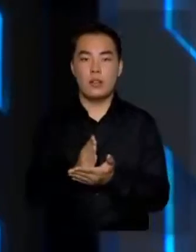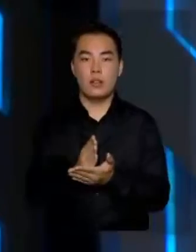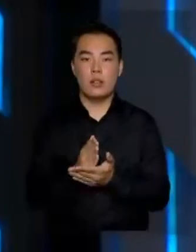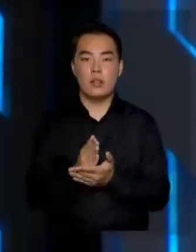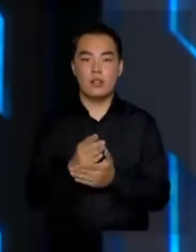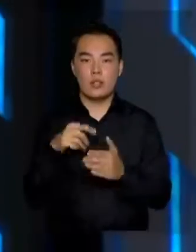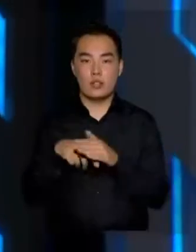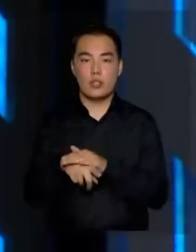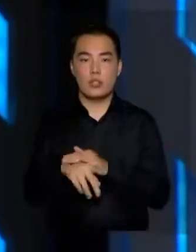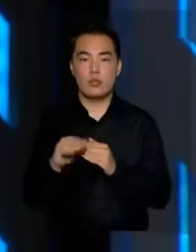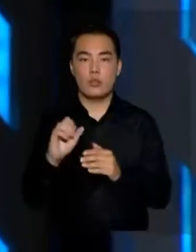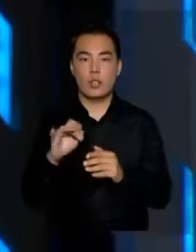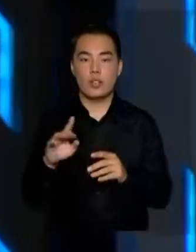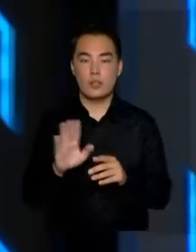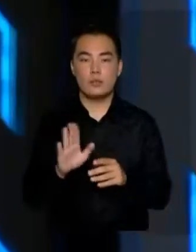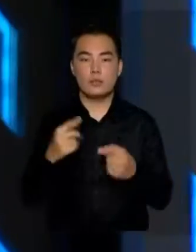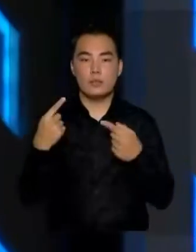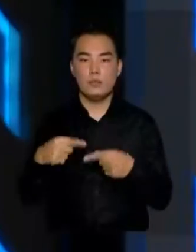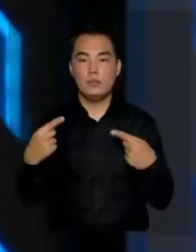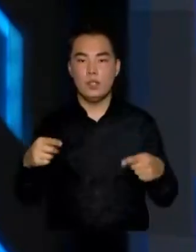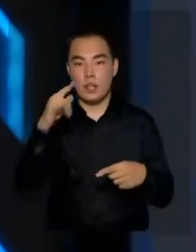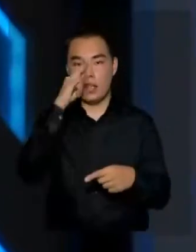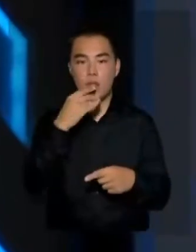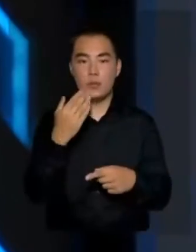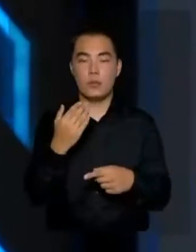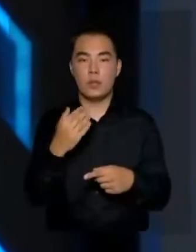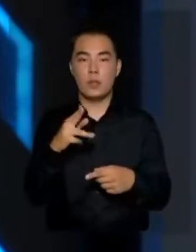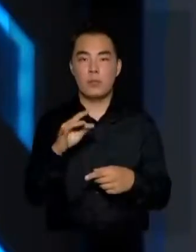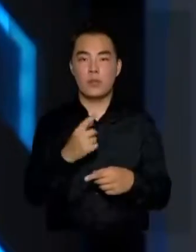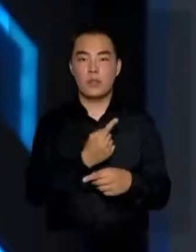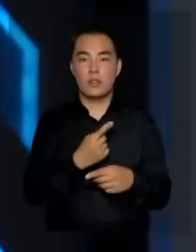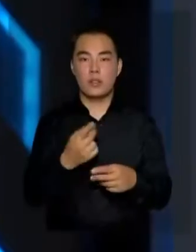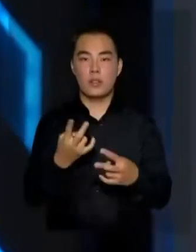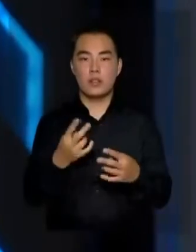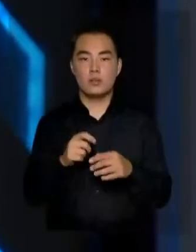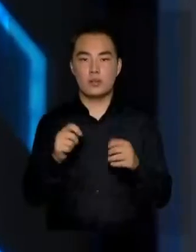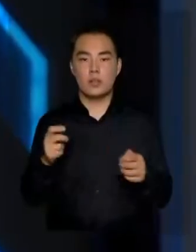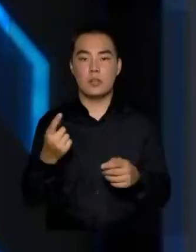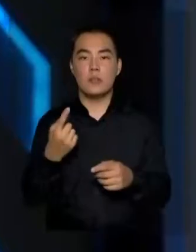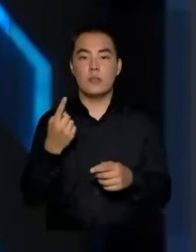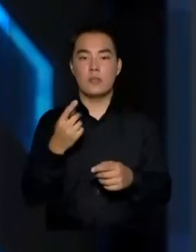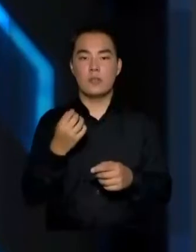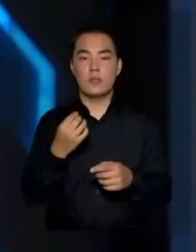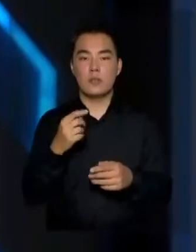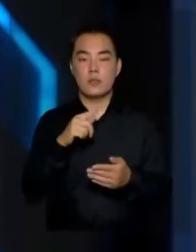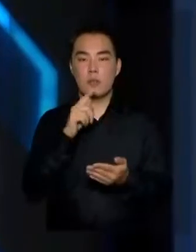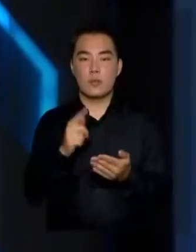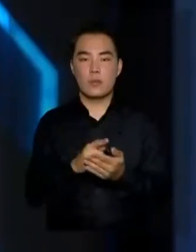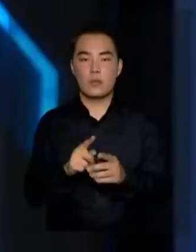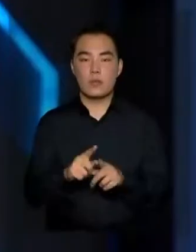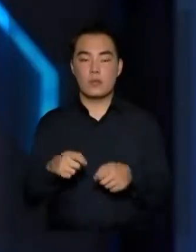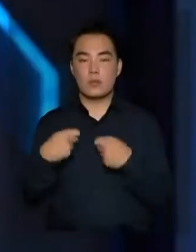келген қазақстандықтардың ақпараттық сауаттылығын арттыруға басымдық берілмек. Айтулы шарада тағы қандай мәселелер талқыланды?